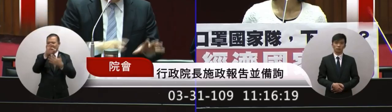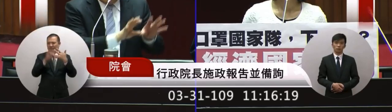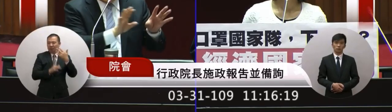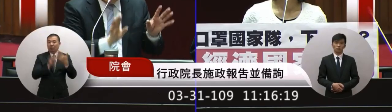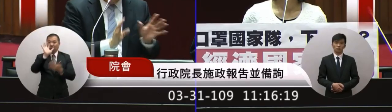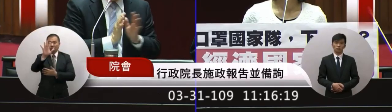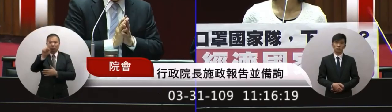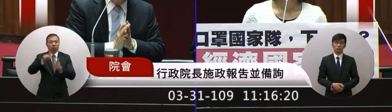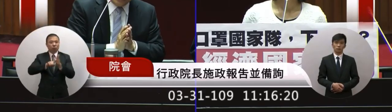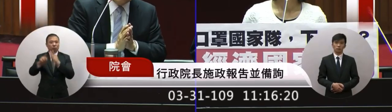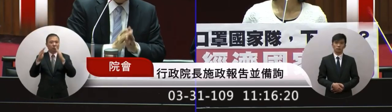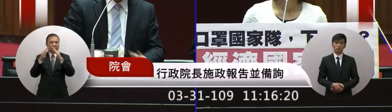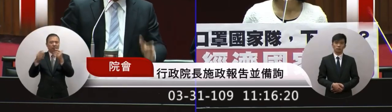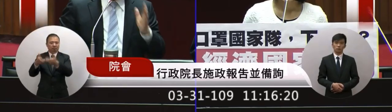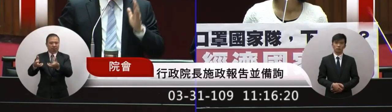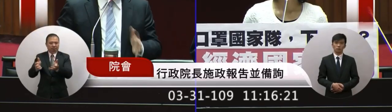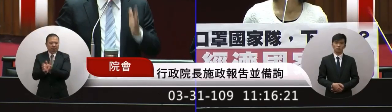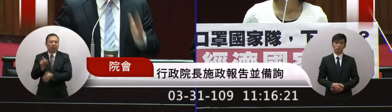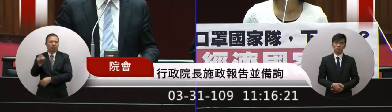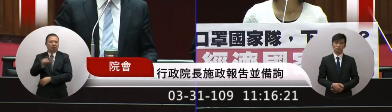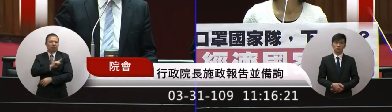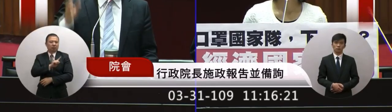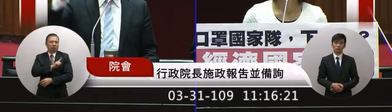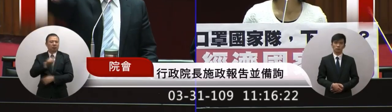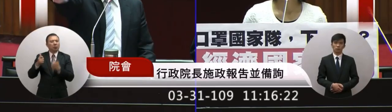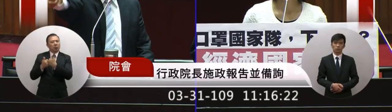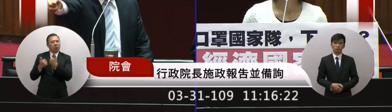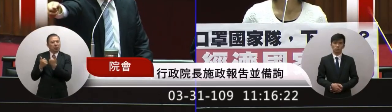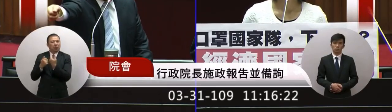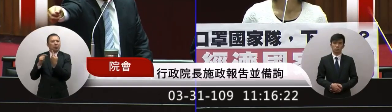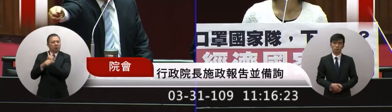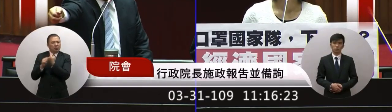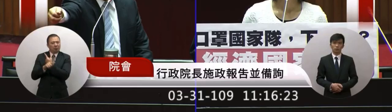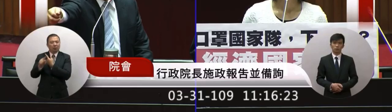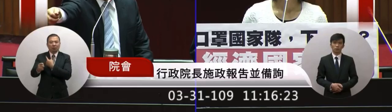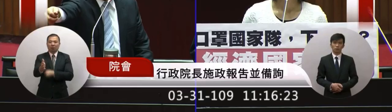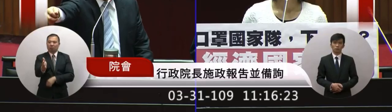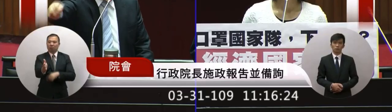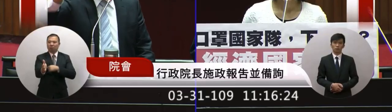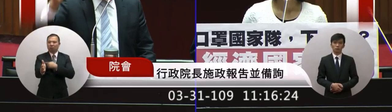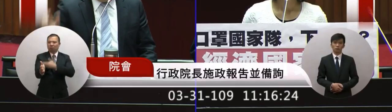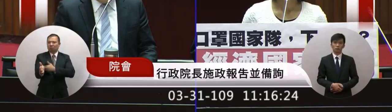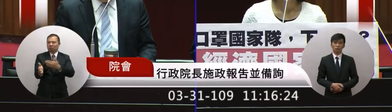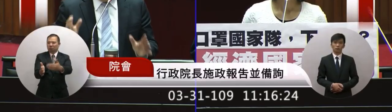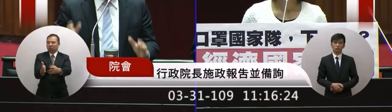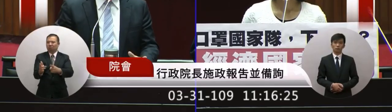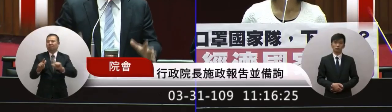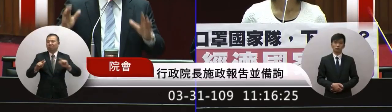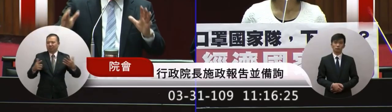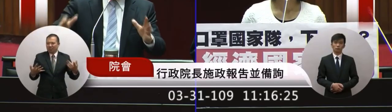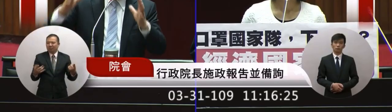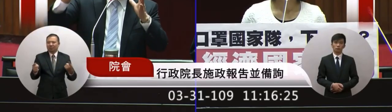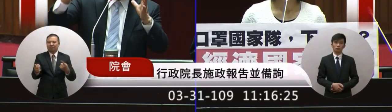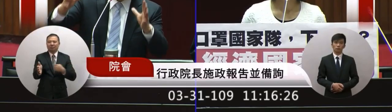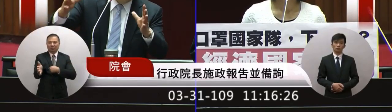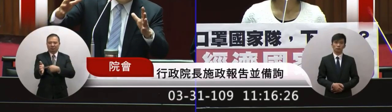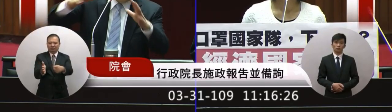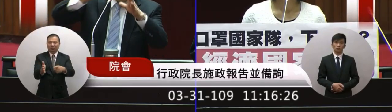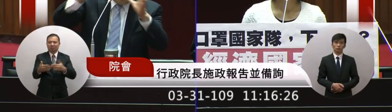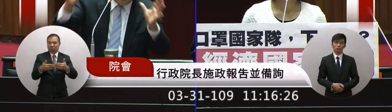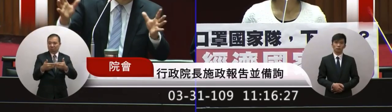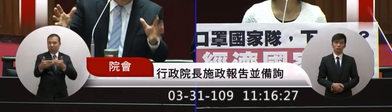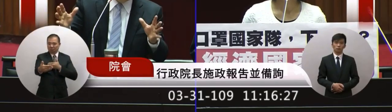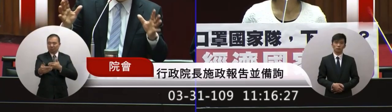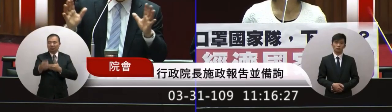队，他们整个研判。所以距离大概就是一只手臂的距离，管理就是希望所